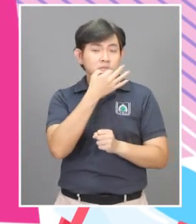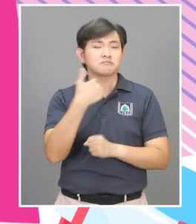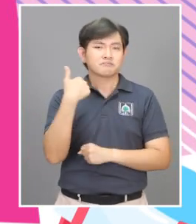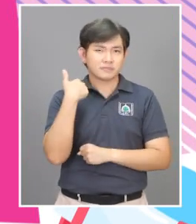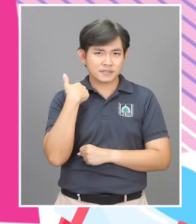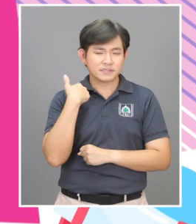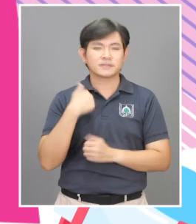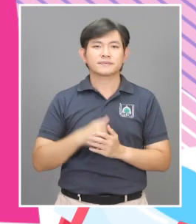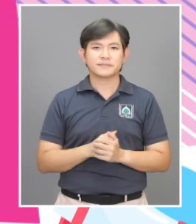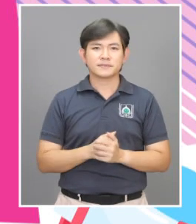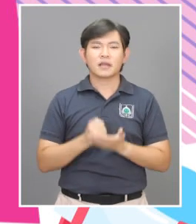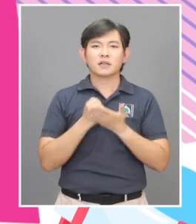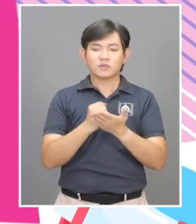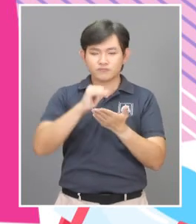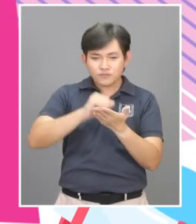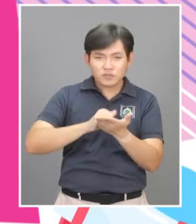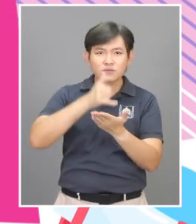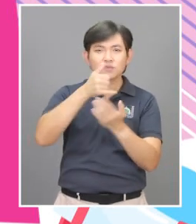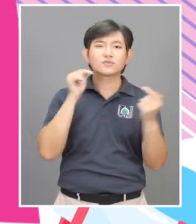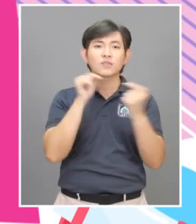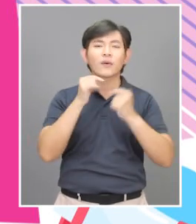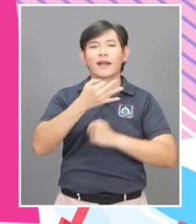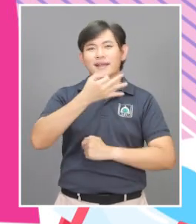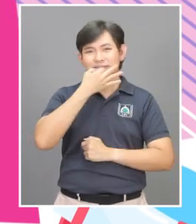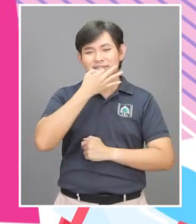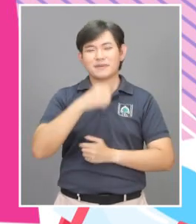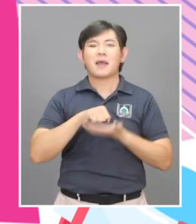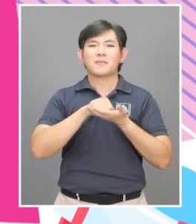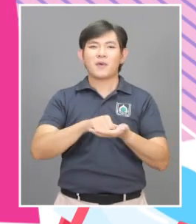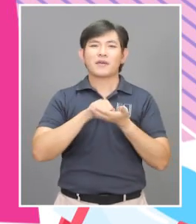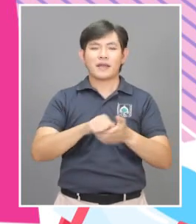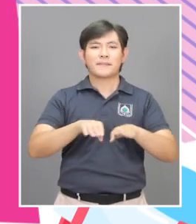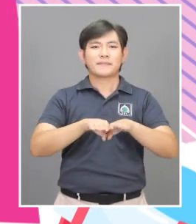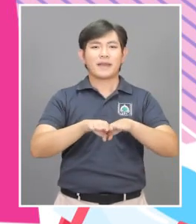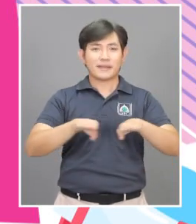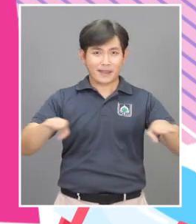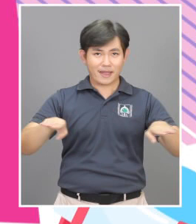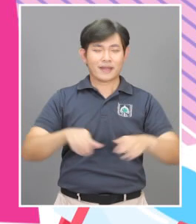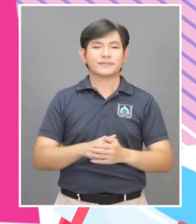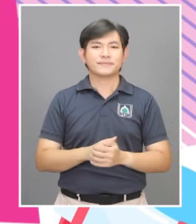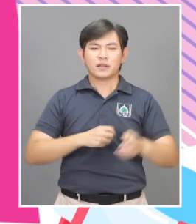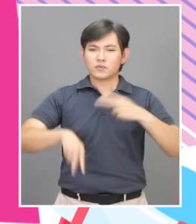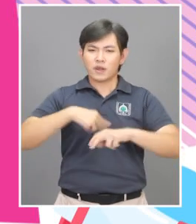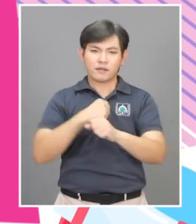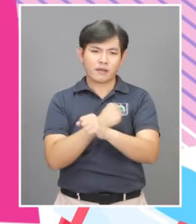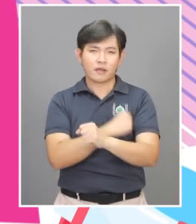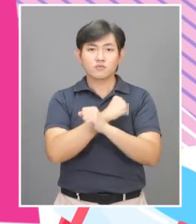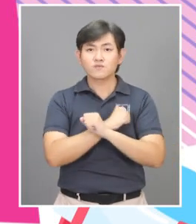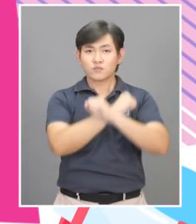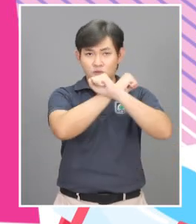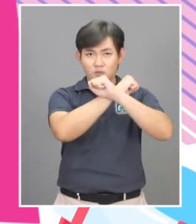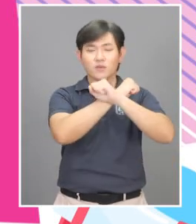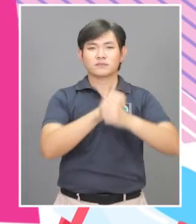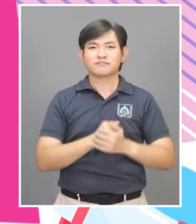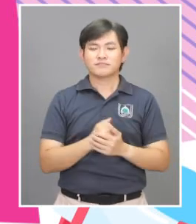ำในเรื่องการฟื้นฟูสมรรถภาพด้านอาชีพการให้บริการที่มีมาตรฐานการคุ้มครองแรงงานมาตรการเ